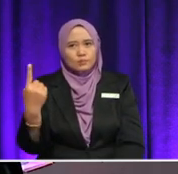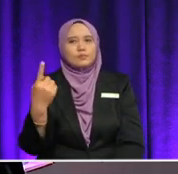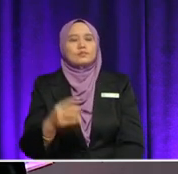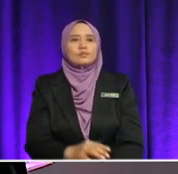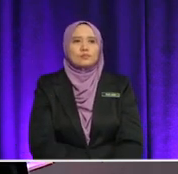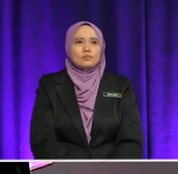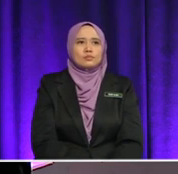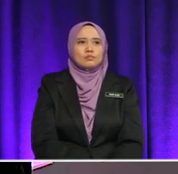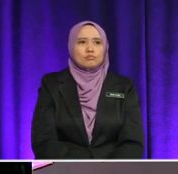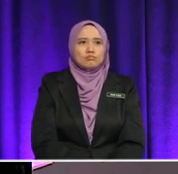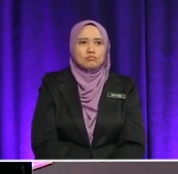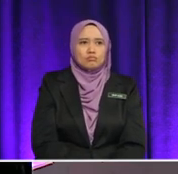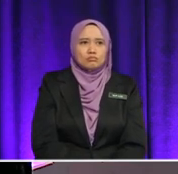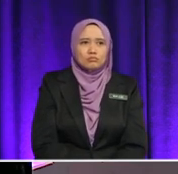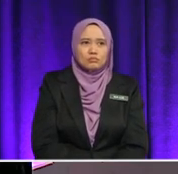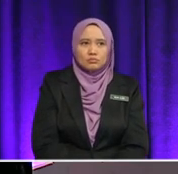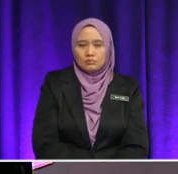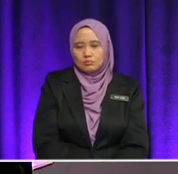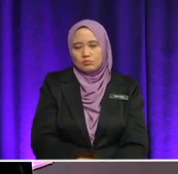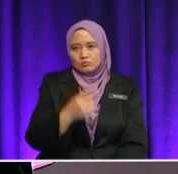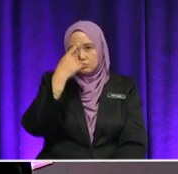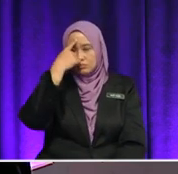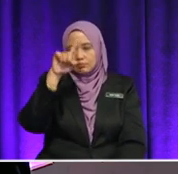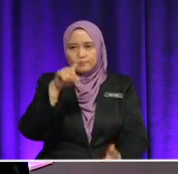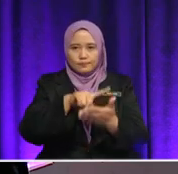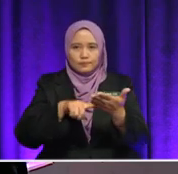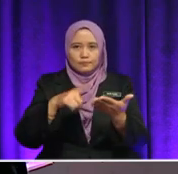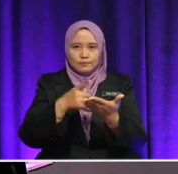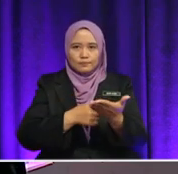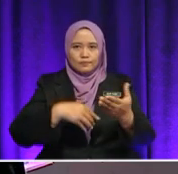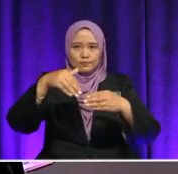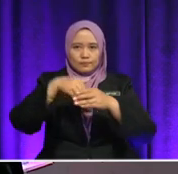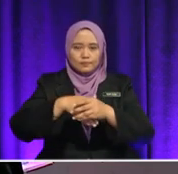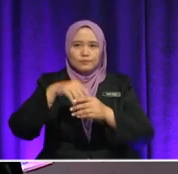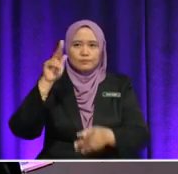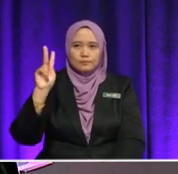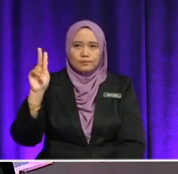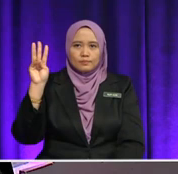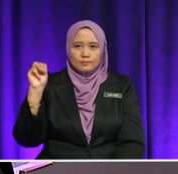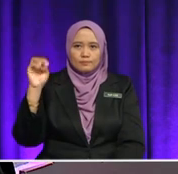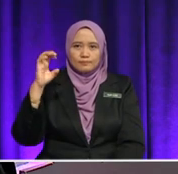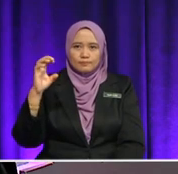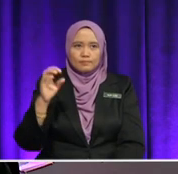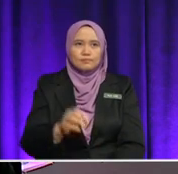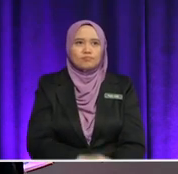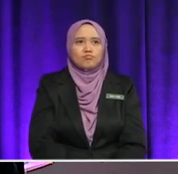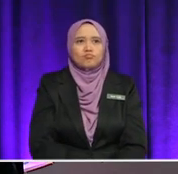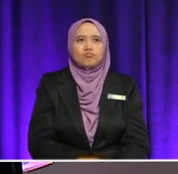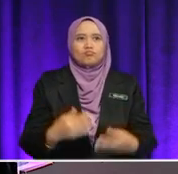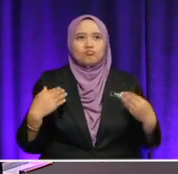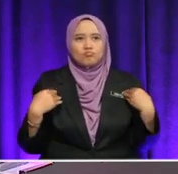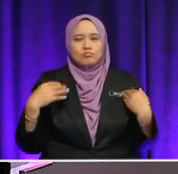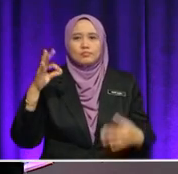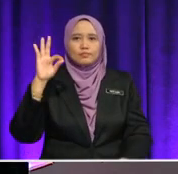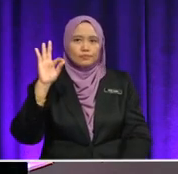lihat bagi peliharap kucing manis kucing dibagikan kepada 9 kawasan